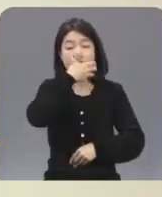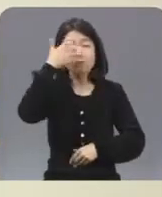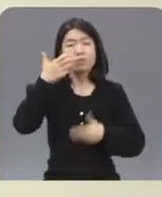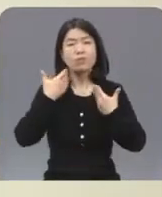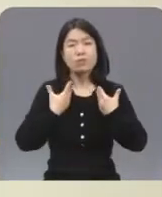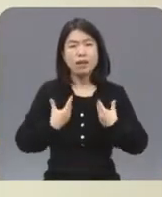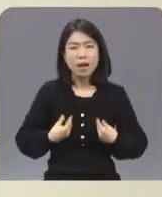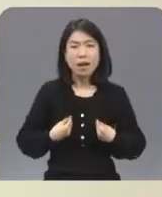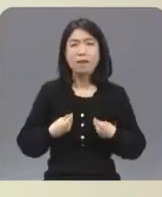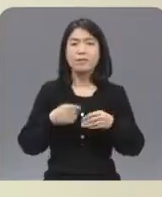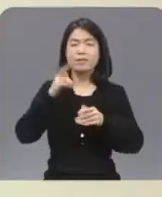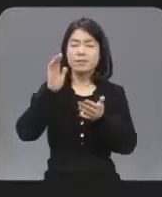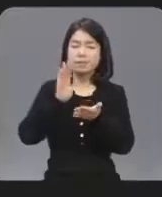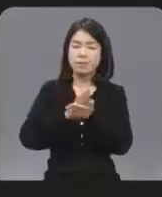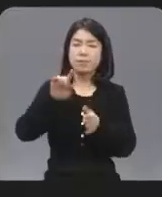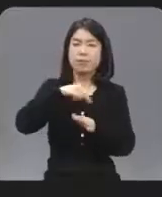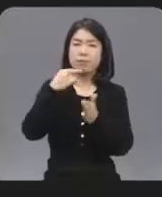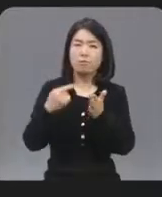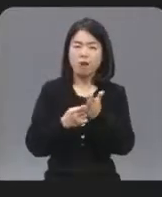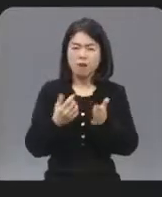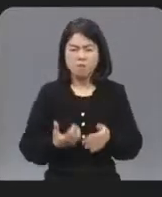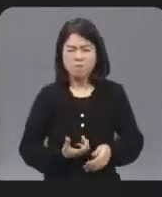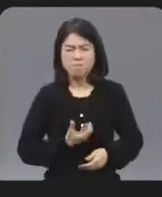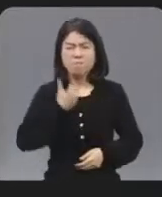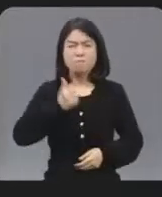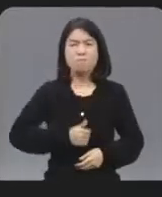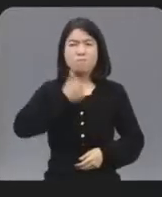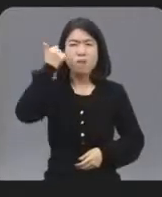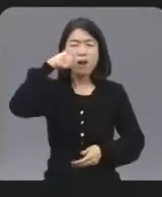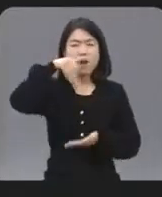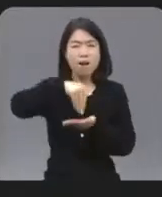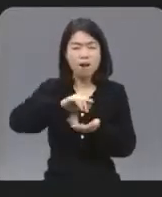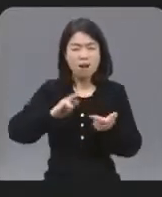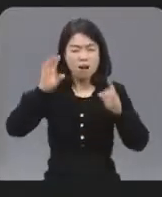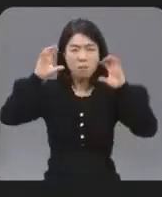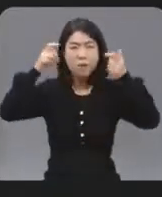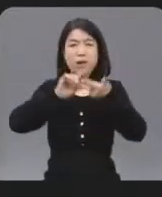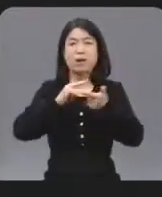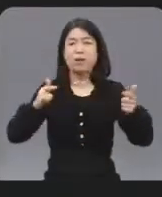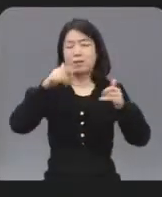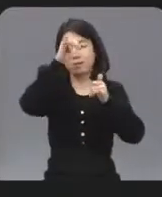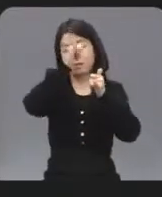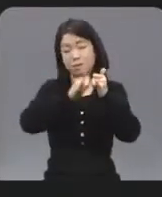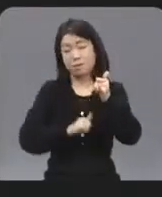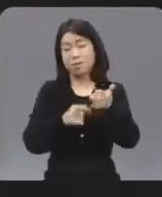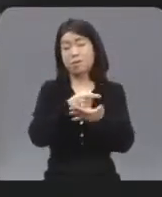좌절, 열망과 분노, 회한과 광기의 역사가 서려 있습니다.